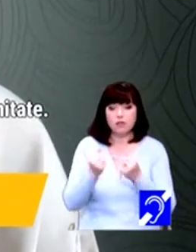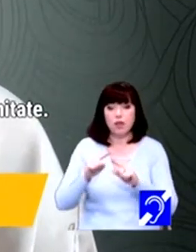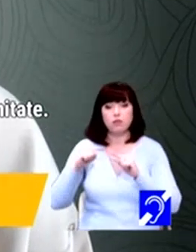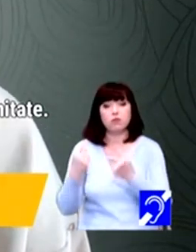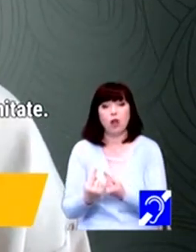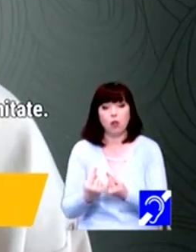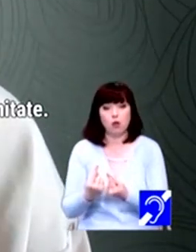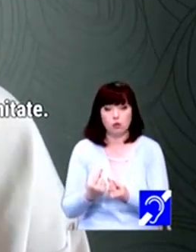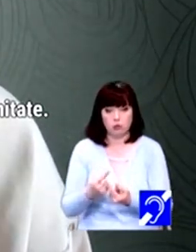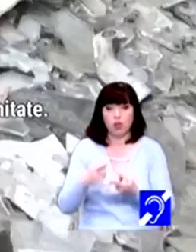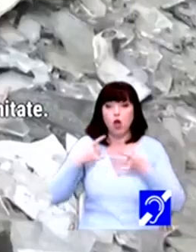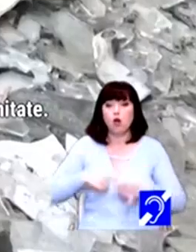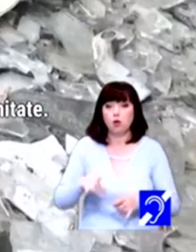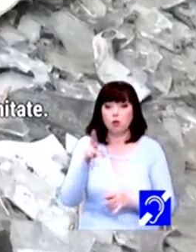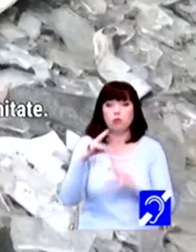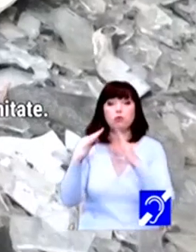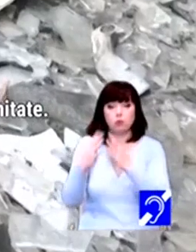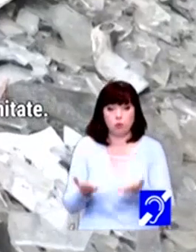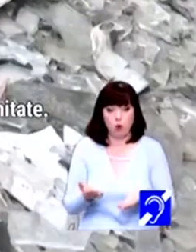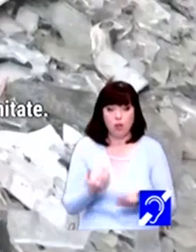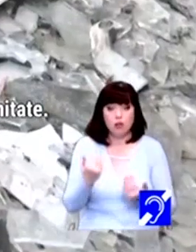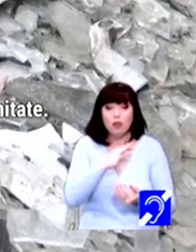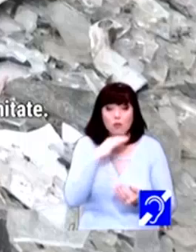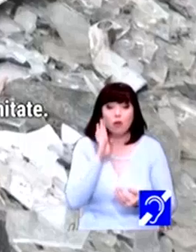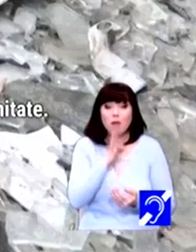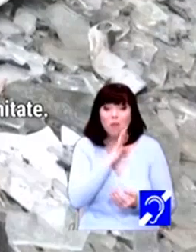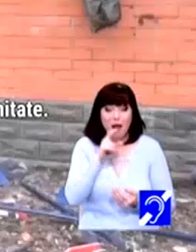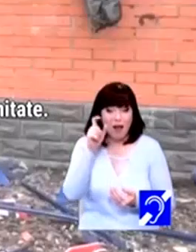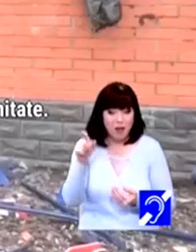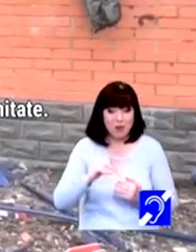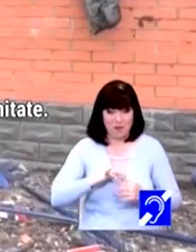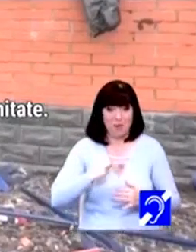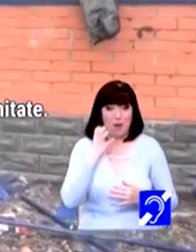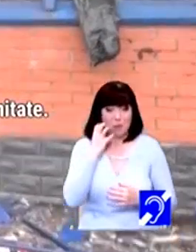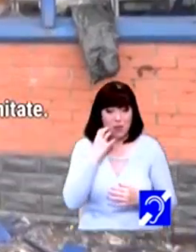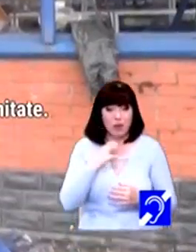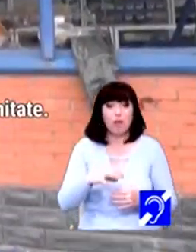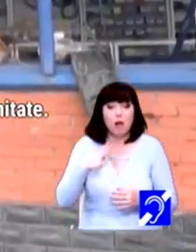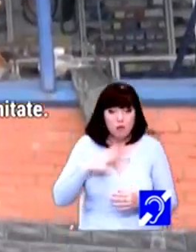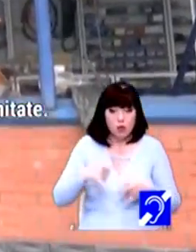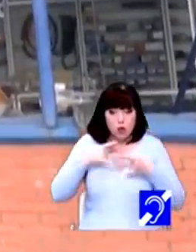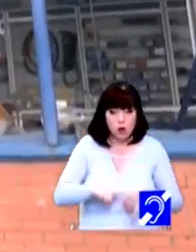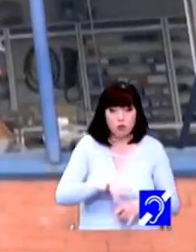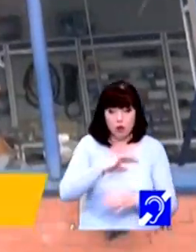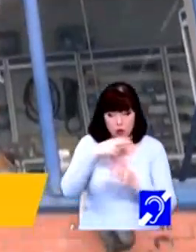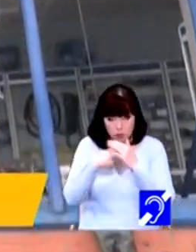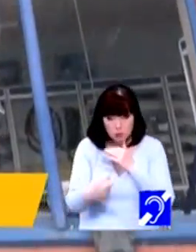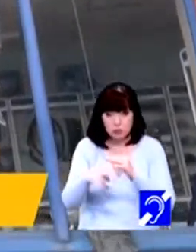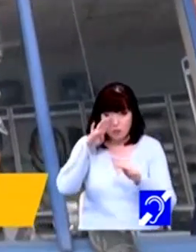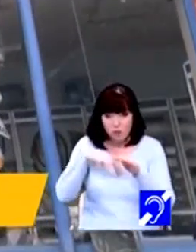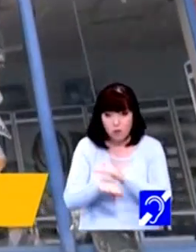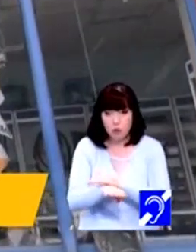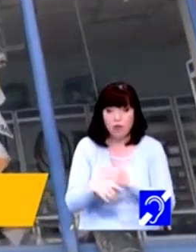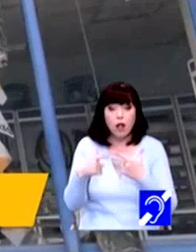заложники роддом. Сейчас многие мамы вынуждены рожать детей просто в бомбоубежищах или подвалах, где им